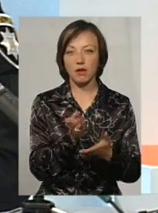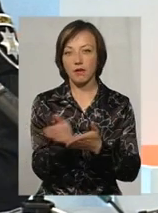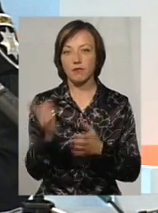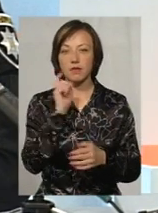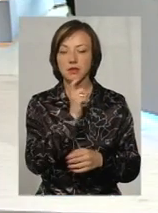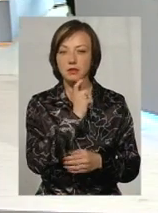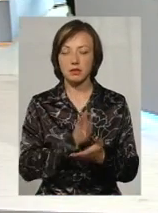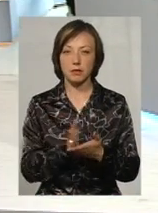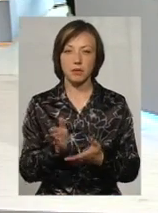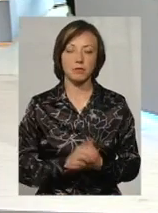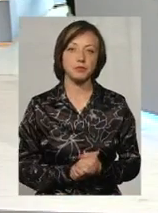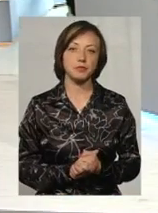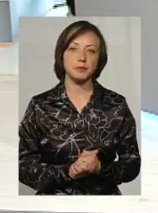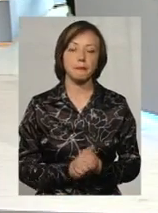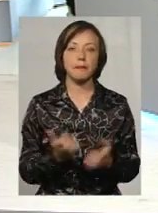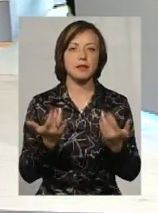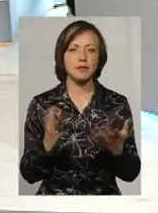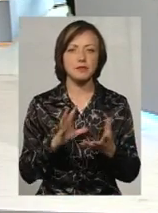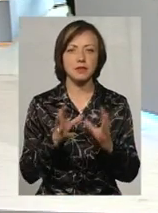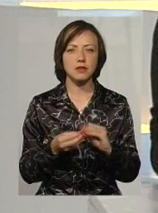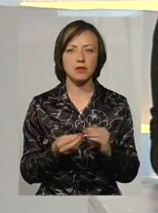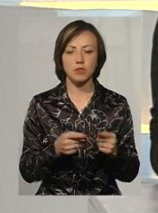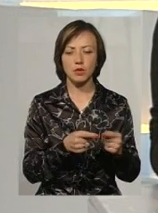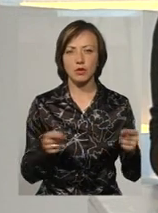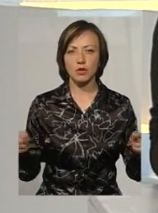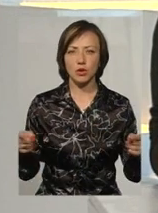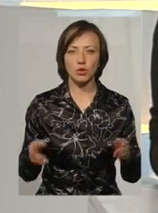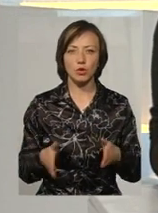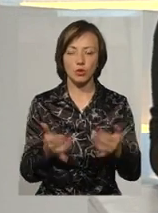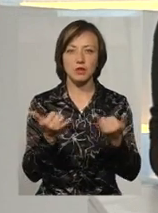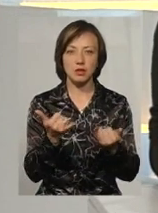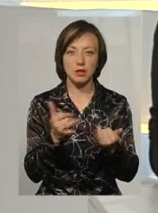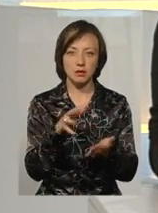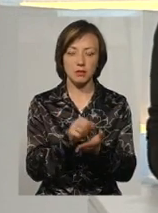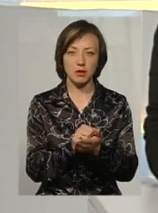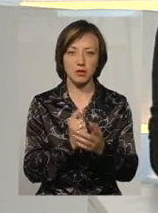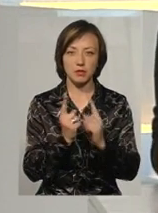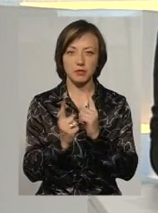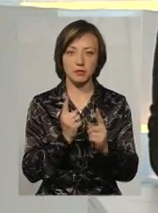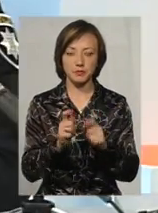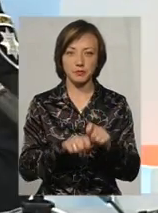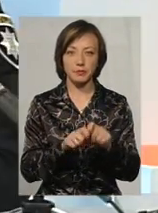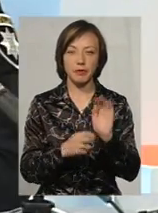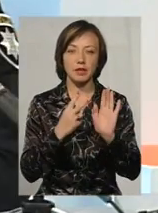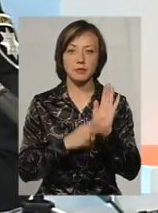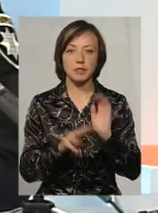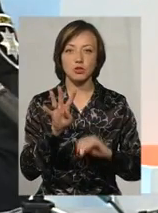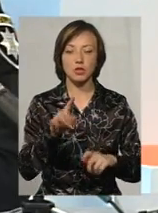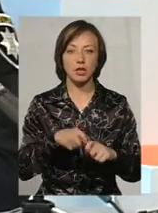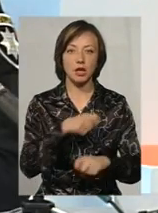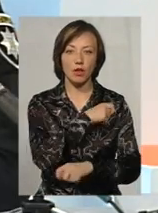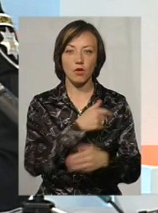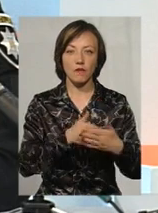вінницький напрямок. А скільки взагалі, яку протяжність дороги зараз дорожня поліція? 74 кілометри